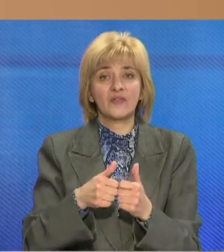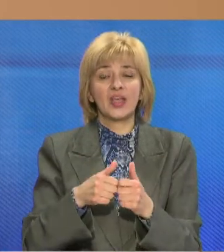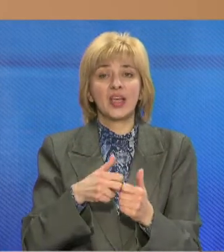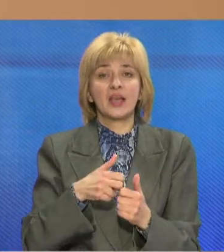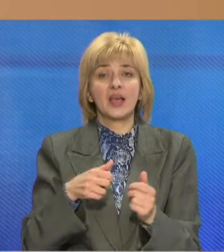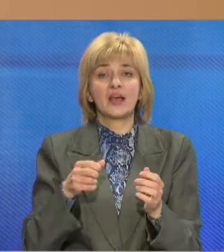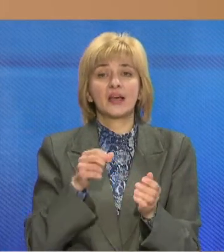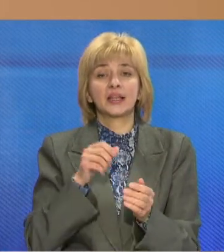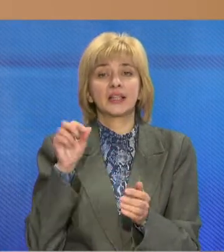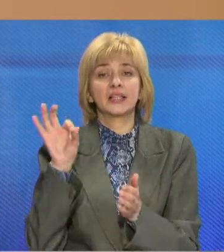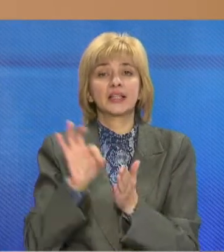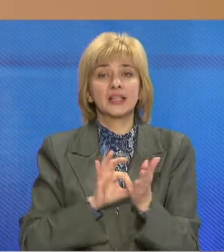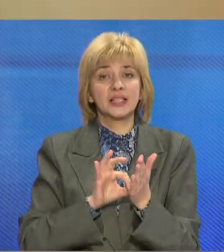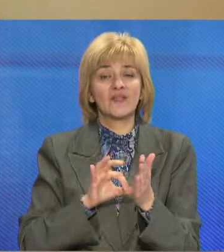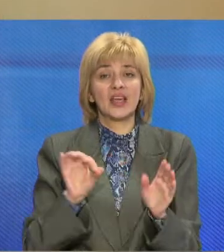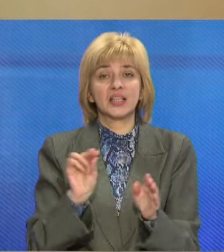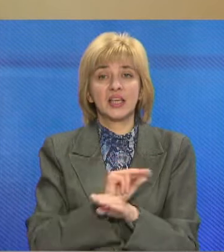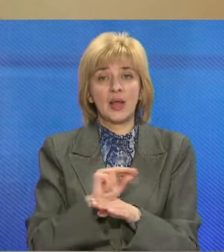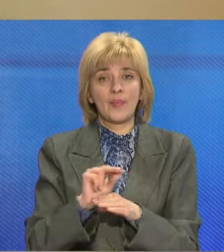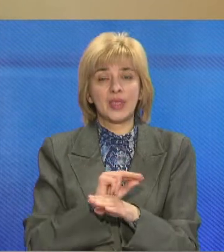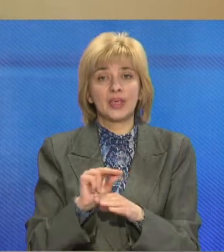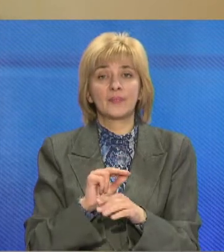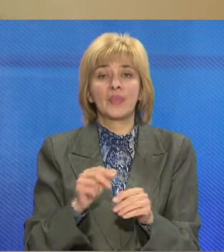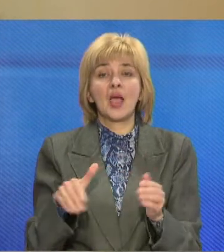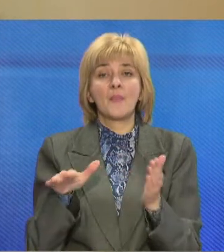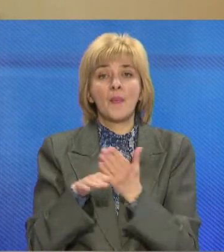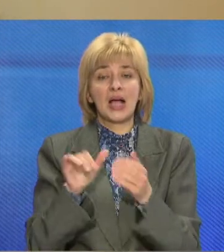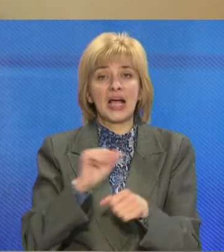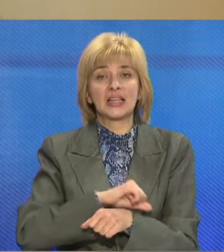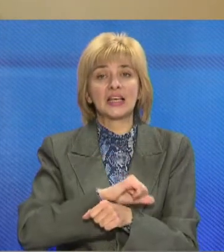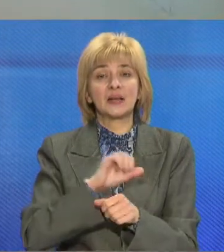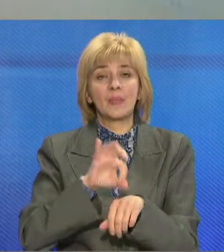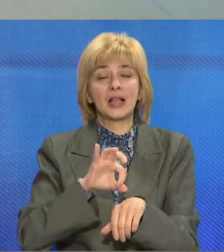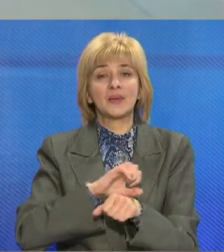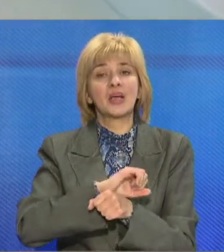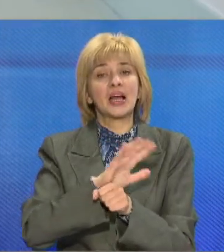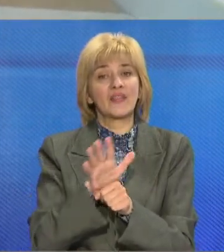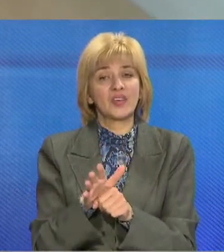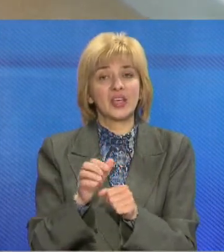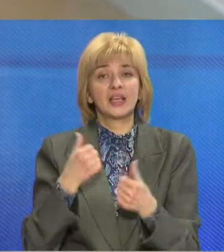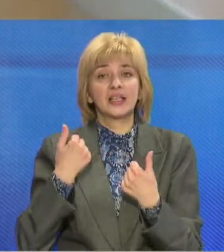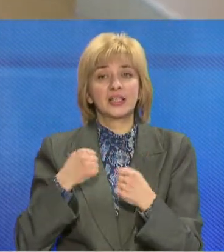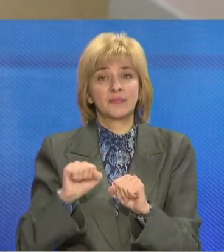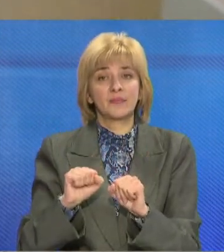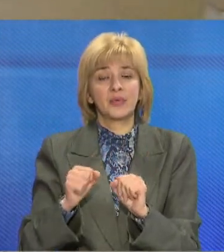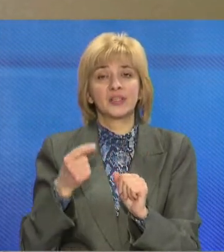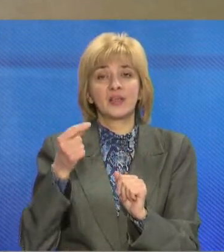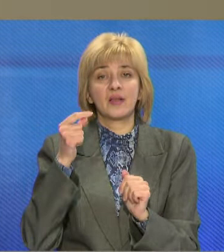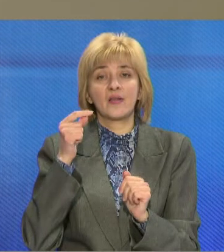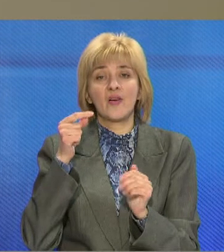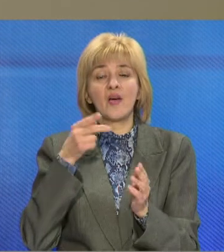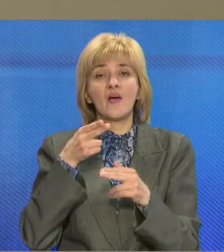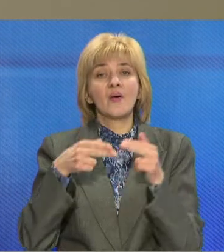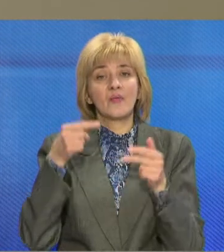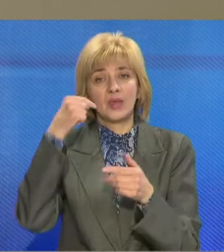с COVID-19. Он помогает пациентам с коронавирусной инфекцией позбегнуть необходимости инвазивного вмешательства. Аппарат денежный